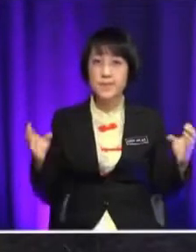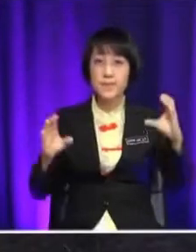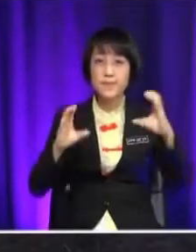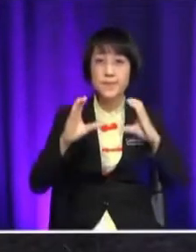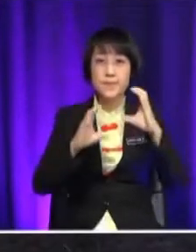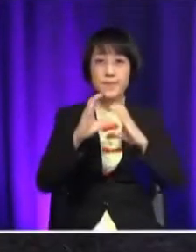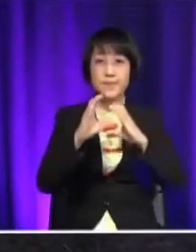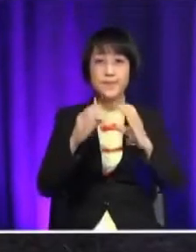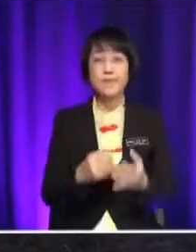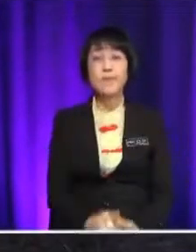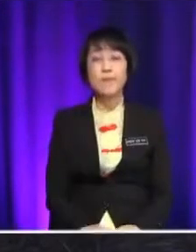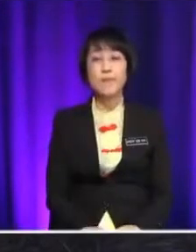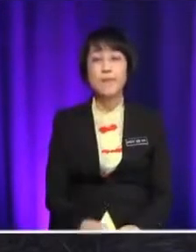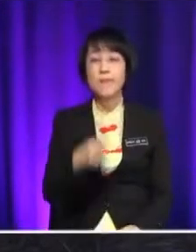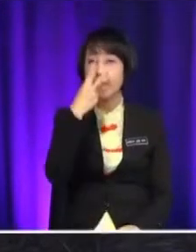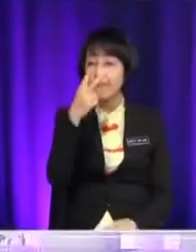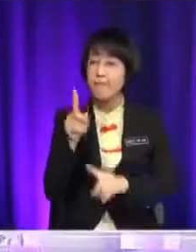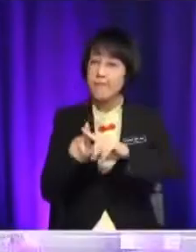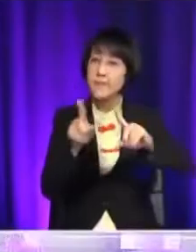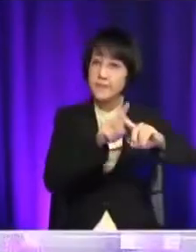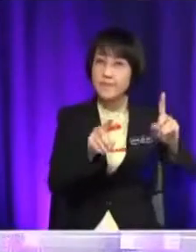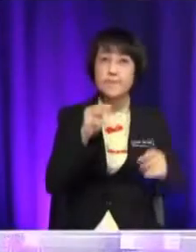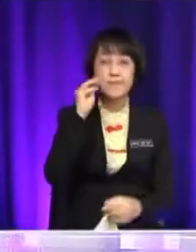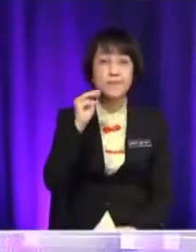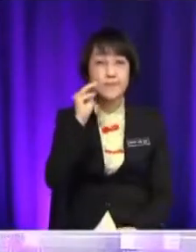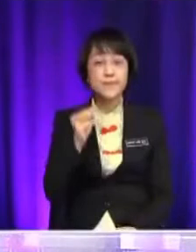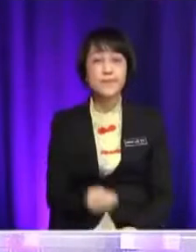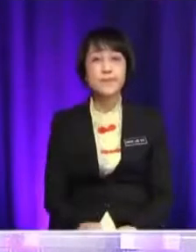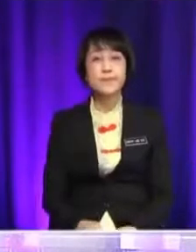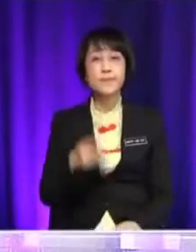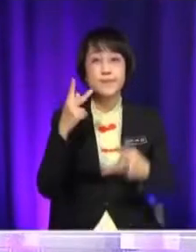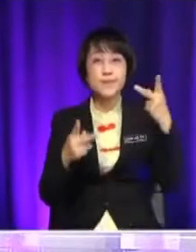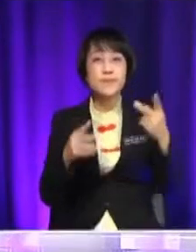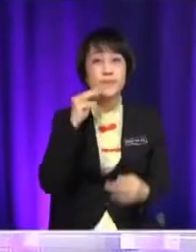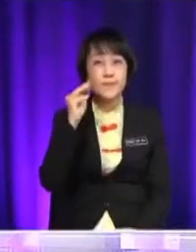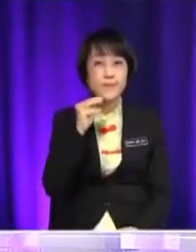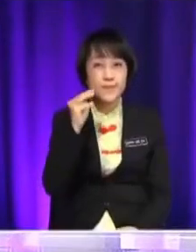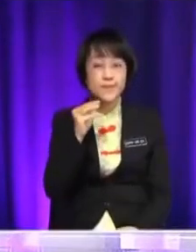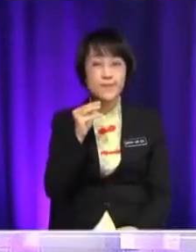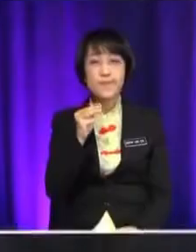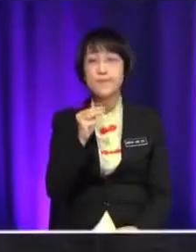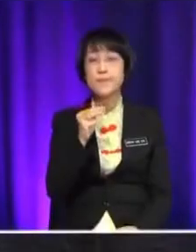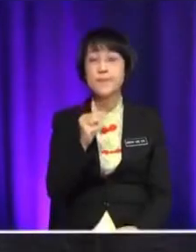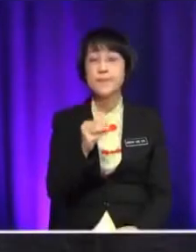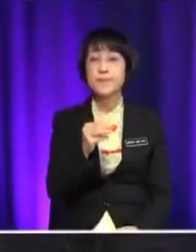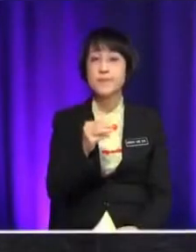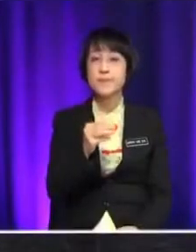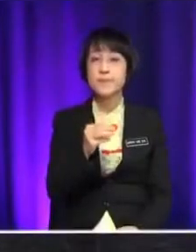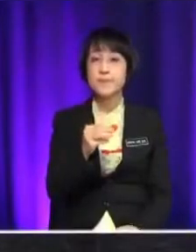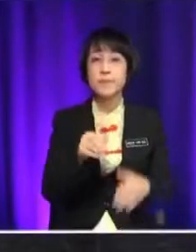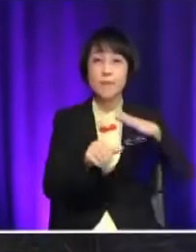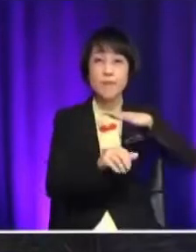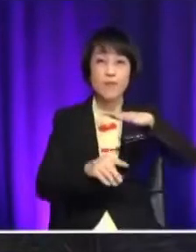Itu dia cikgu. Nampak beza tak Mira? Ada perbezaan cikgu. Kalau Mira secara peribadi berdasarkan bahan yang didengarkan tadi